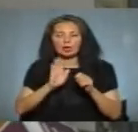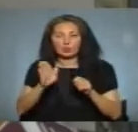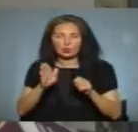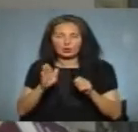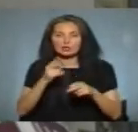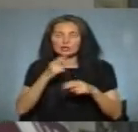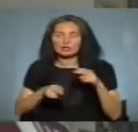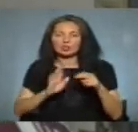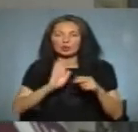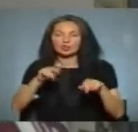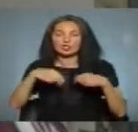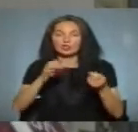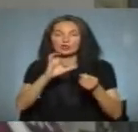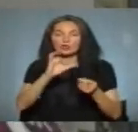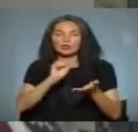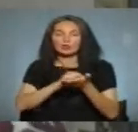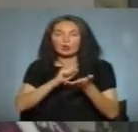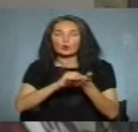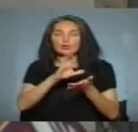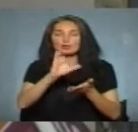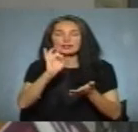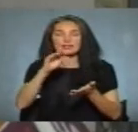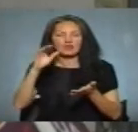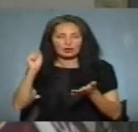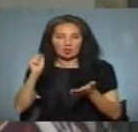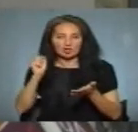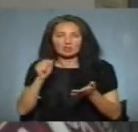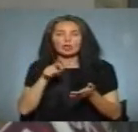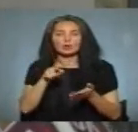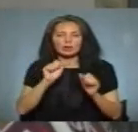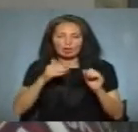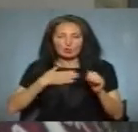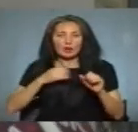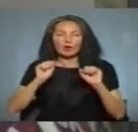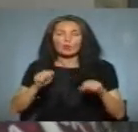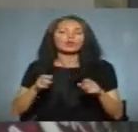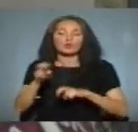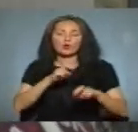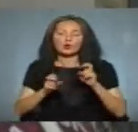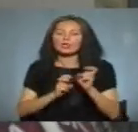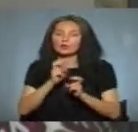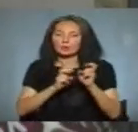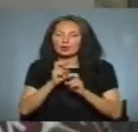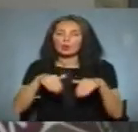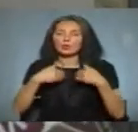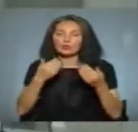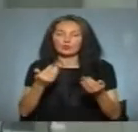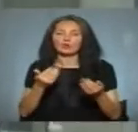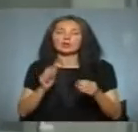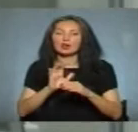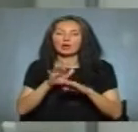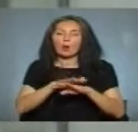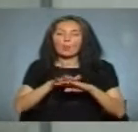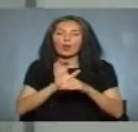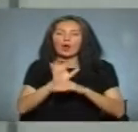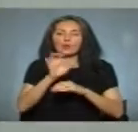його відповідність, тоді ми можемо шукати виробника і пропонувати йому серійне виробництво цього шолома.